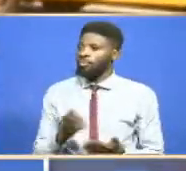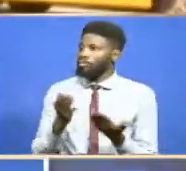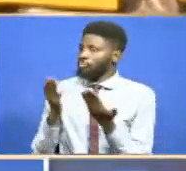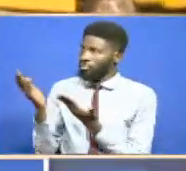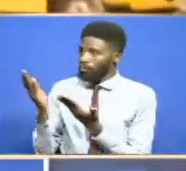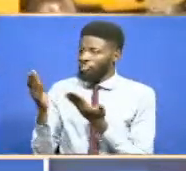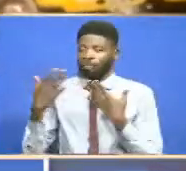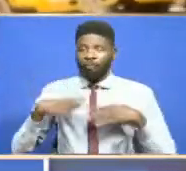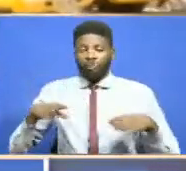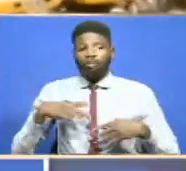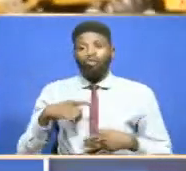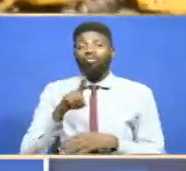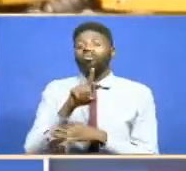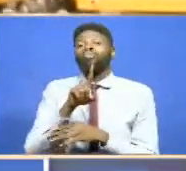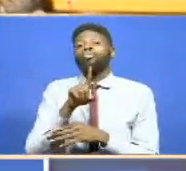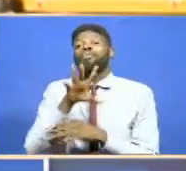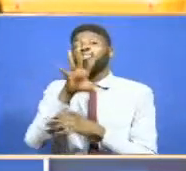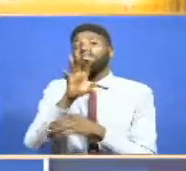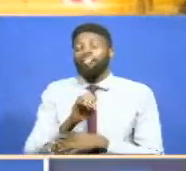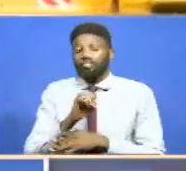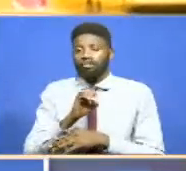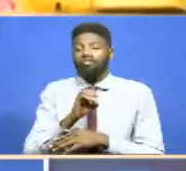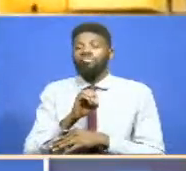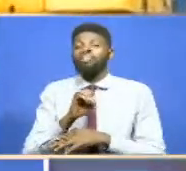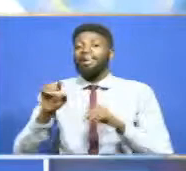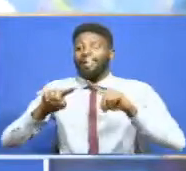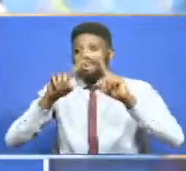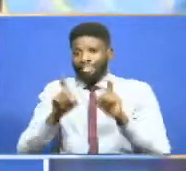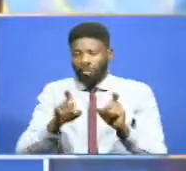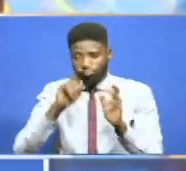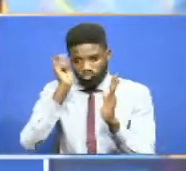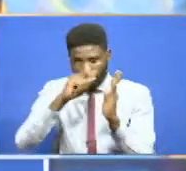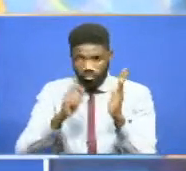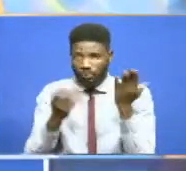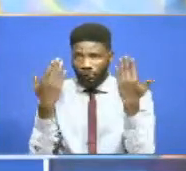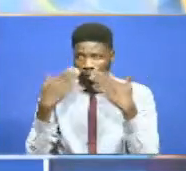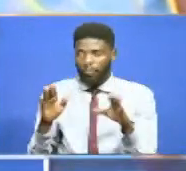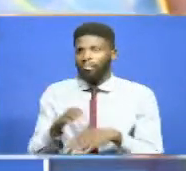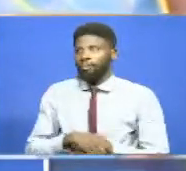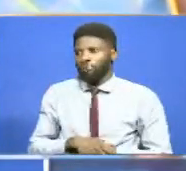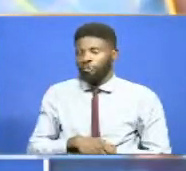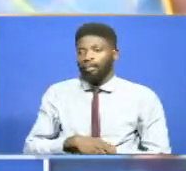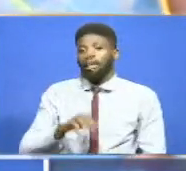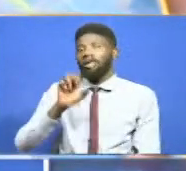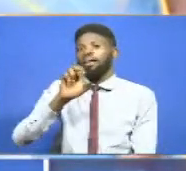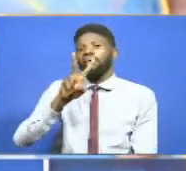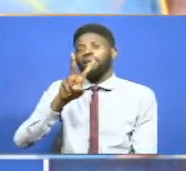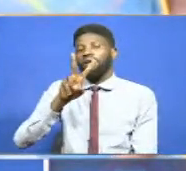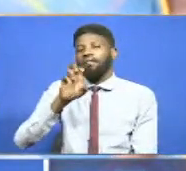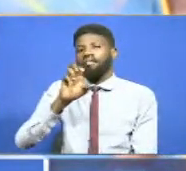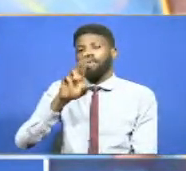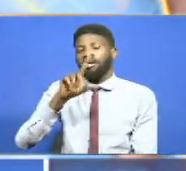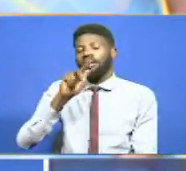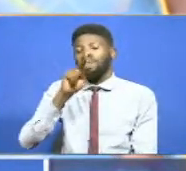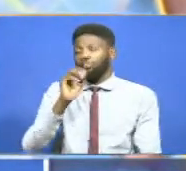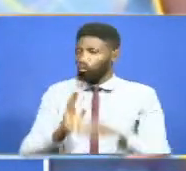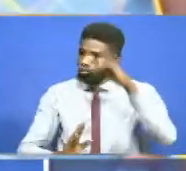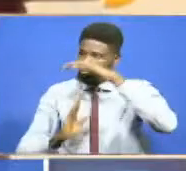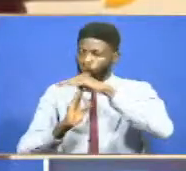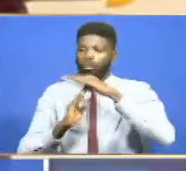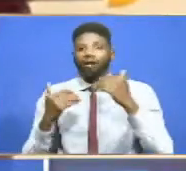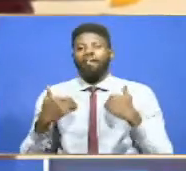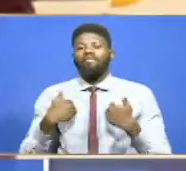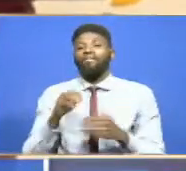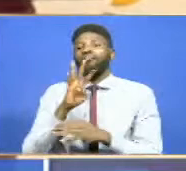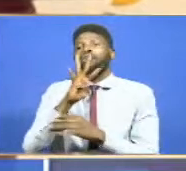Watahiniwa 150 walifanya mtihani huo katika shule hii na Evelyn Kemuma akaongoza kwa alama